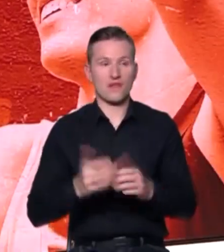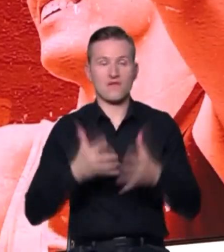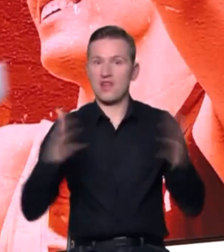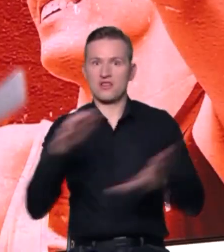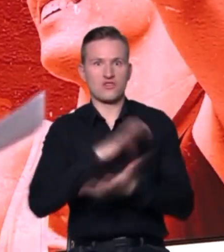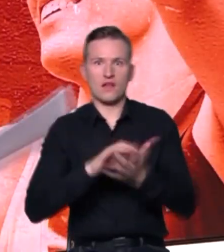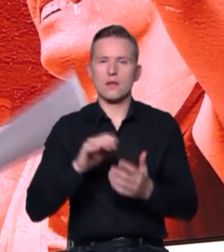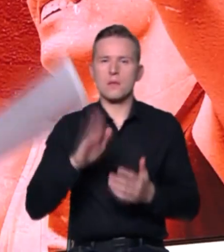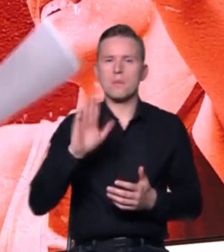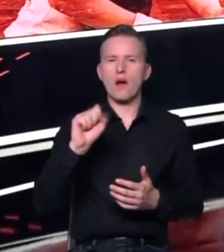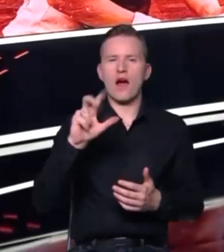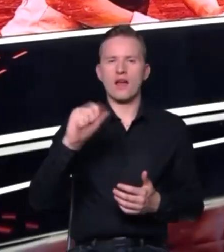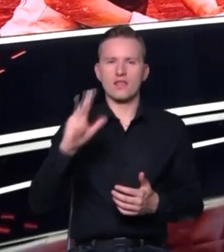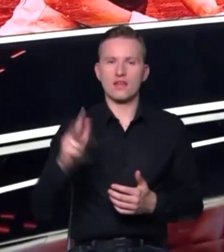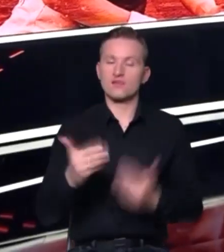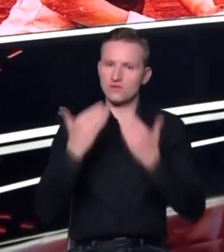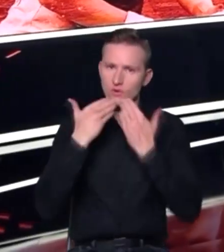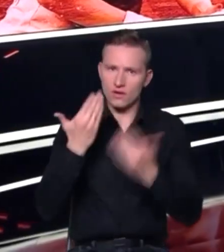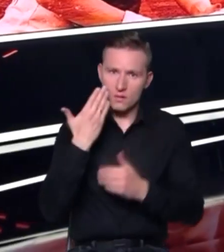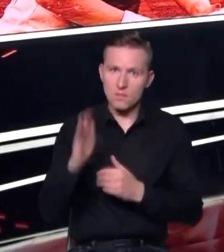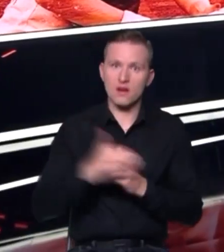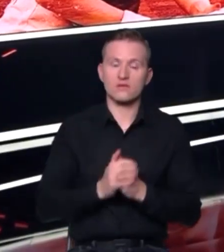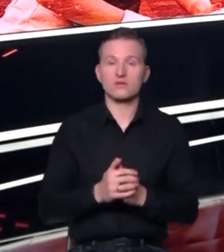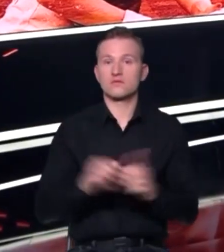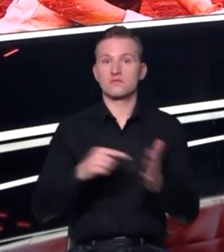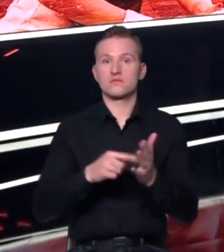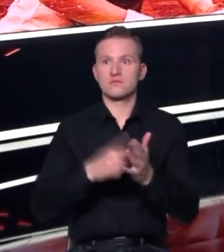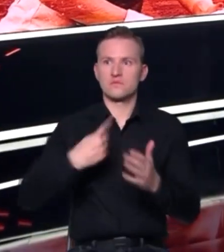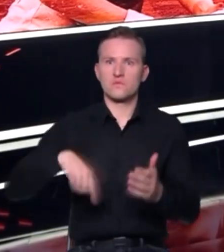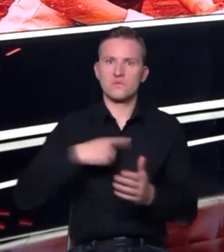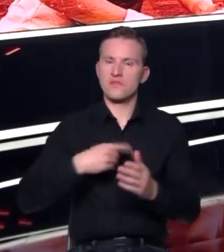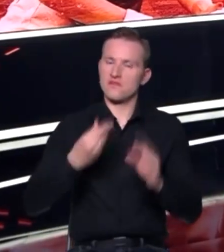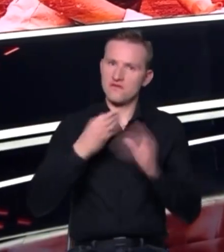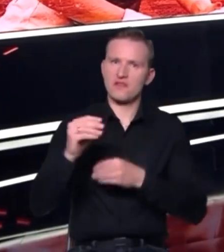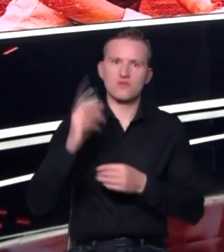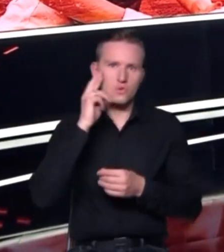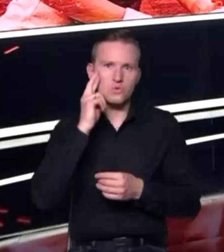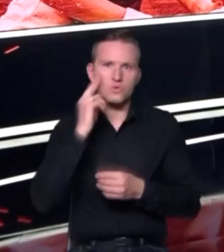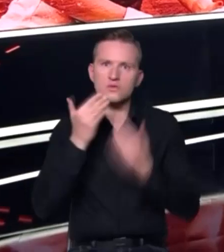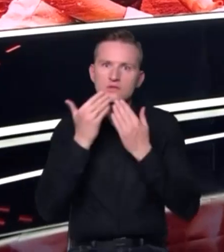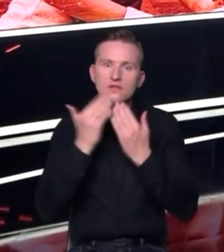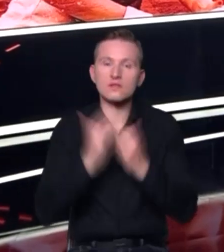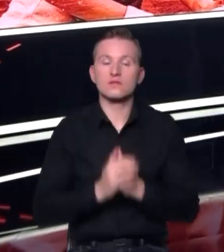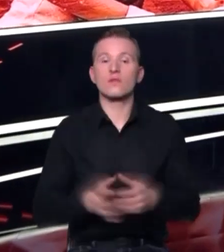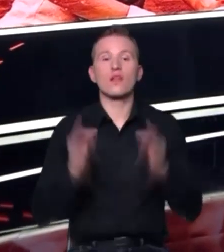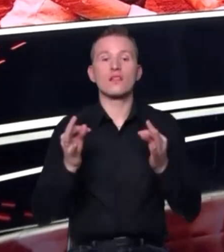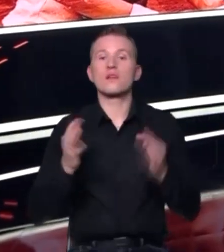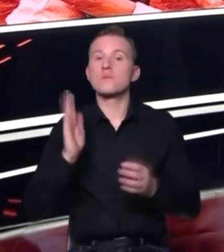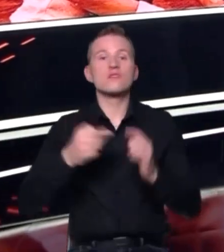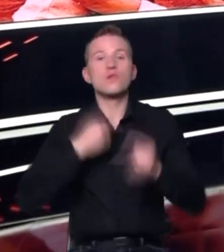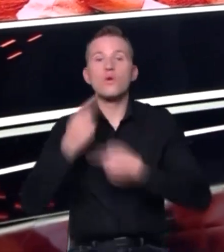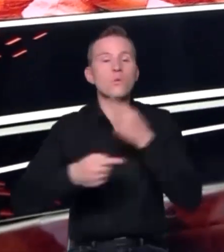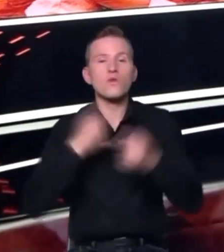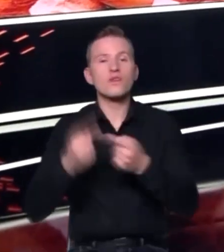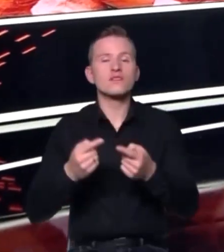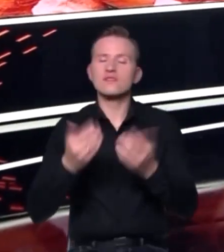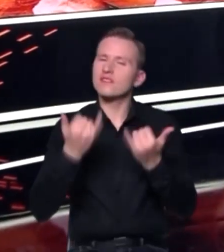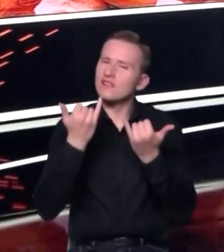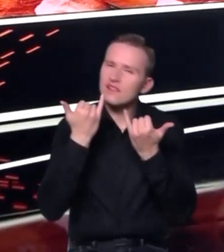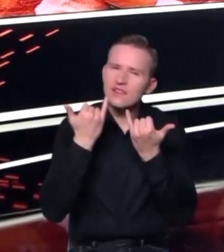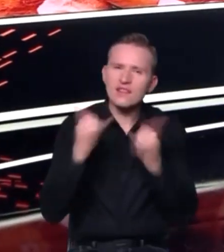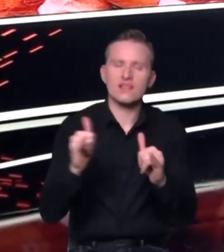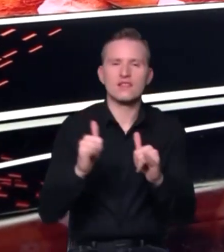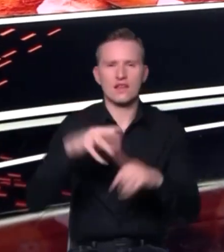bardzo dziękuję, dziękuję że bardzo. Nas zbliżyłaś do tego świata. My będziemy teraz mówić o zupełnie innej dyscyplinie.